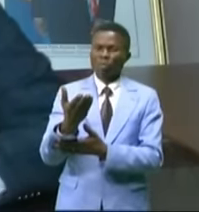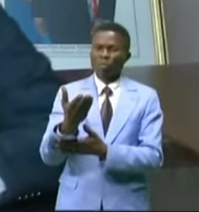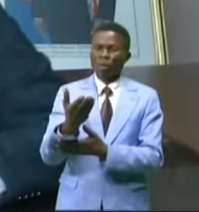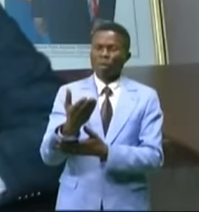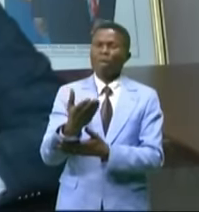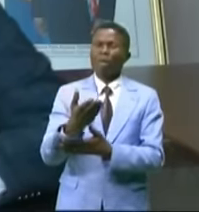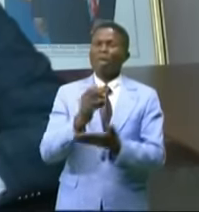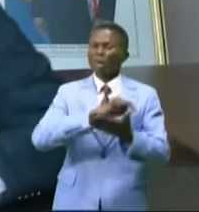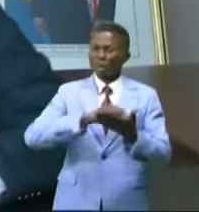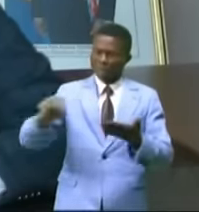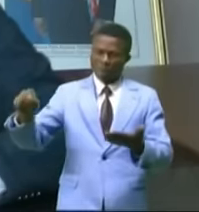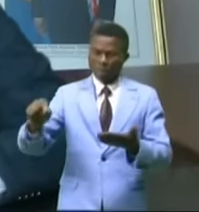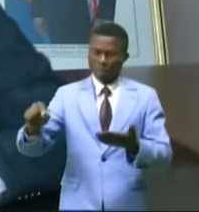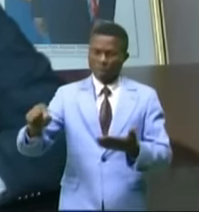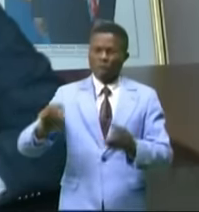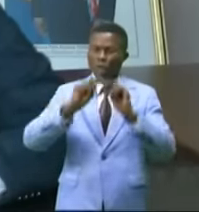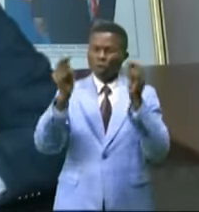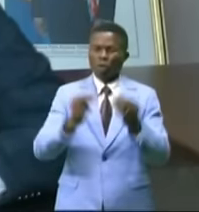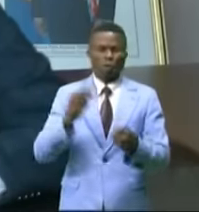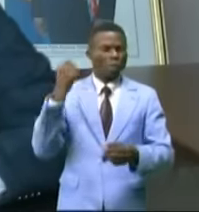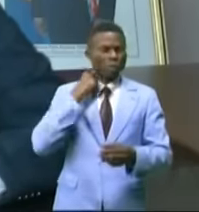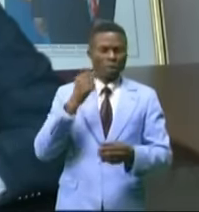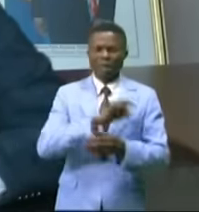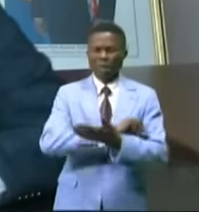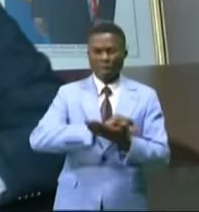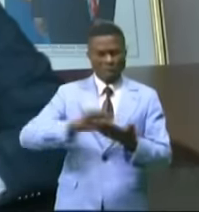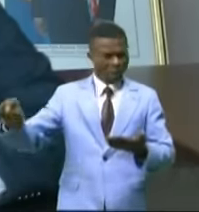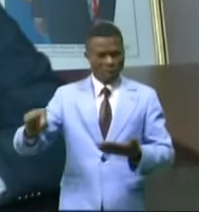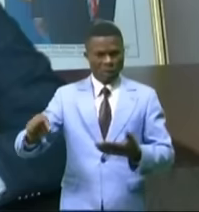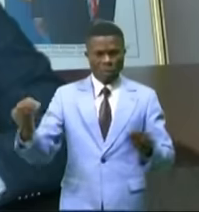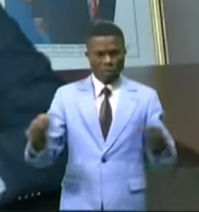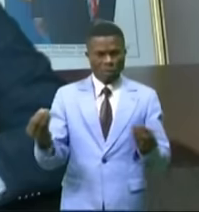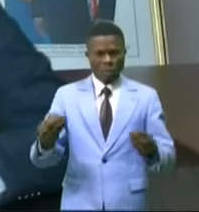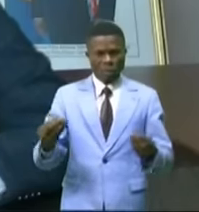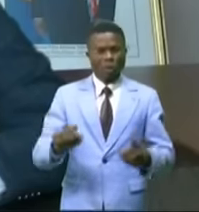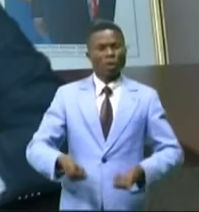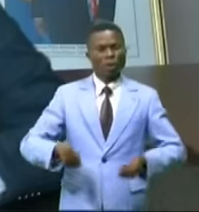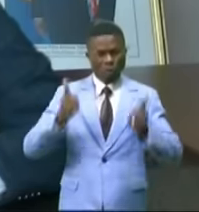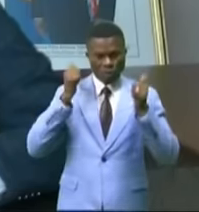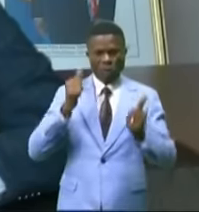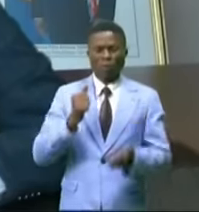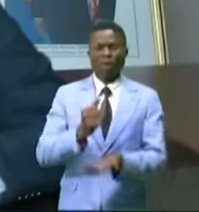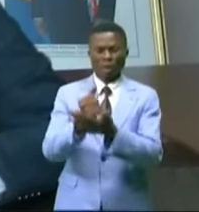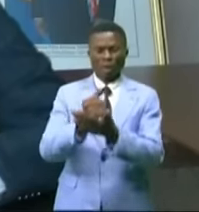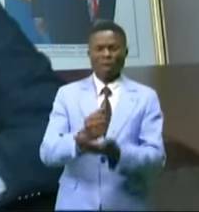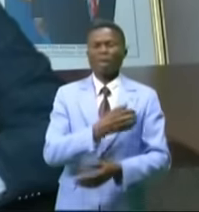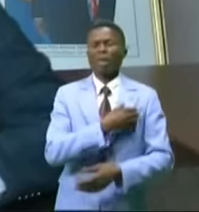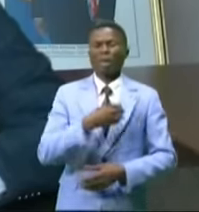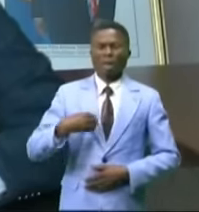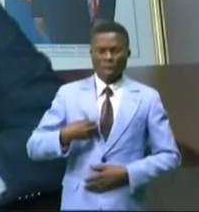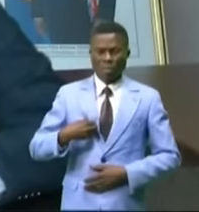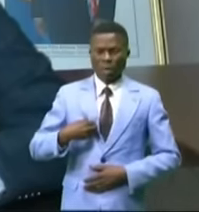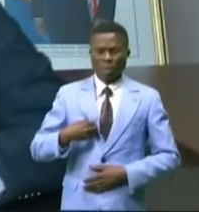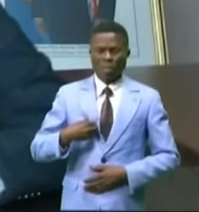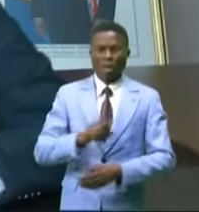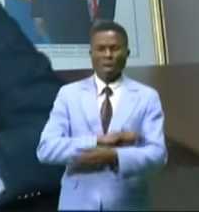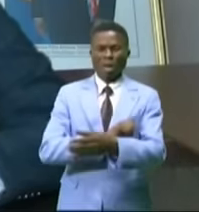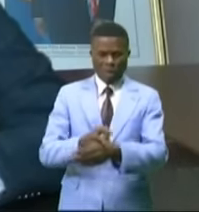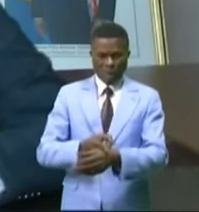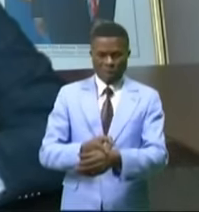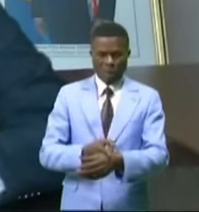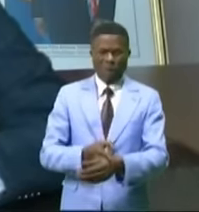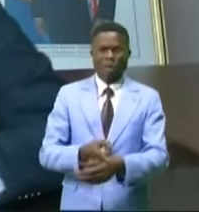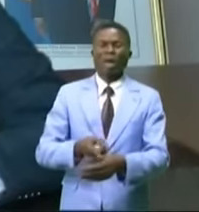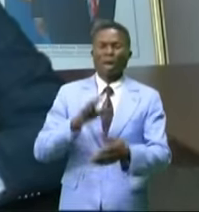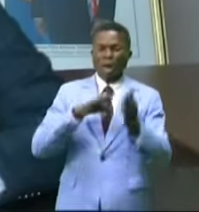résiliés de l'ordre des médecins et des infirmiers parce que ils ont refusé de donner des soins à une personne qui s'est